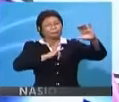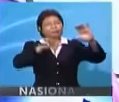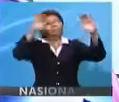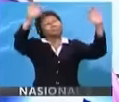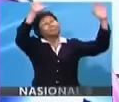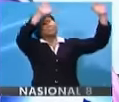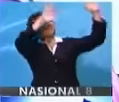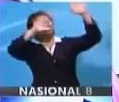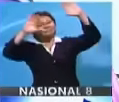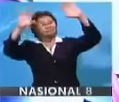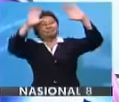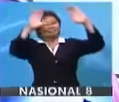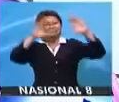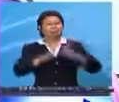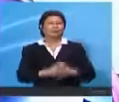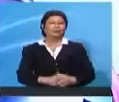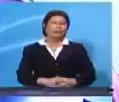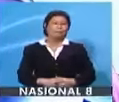awan.